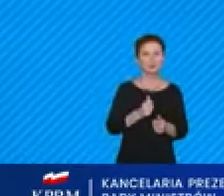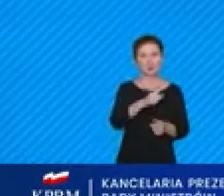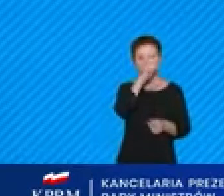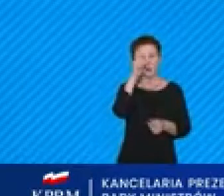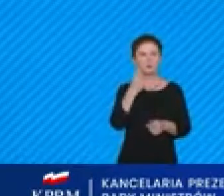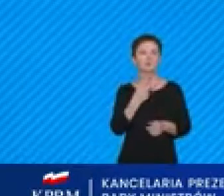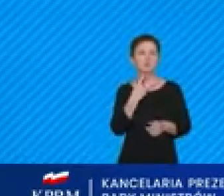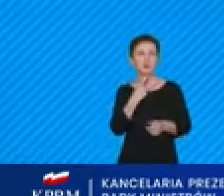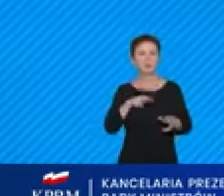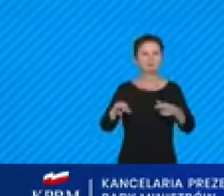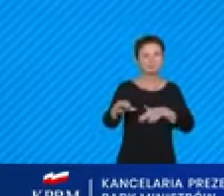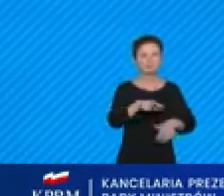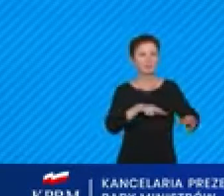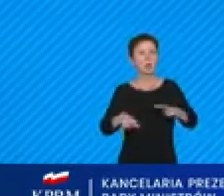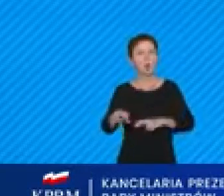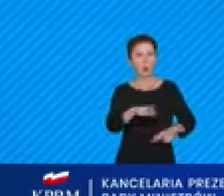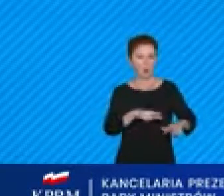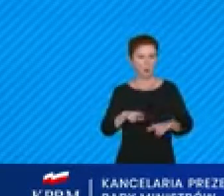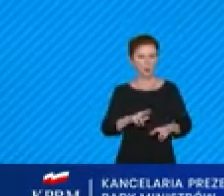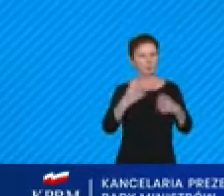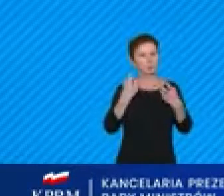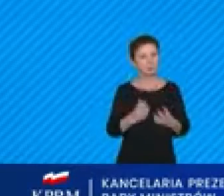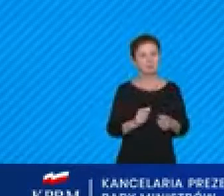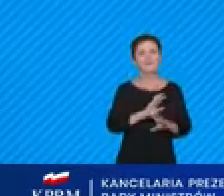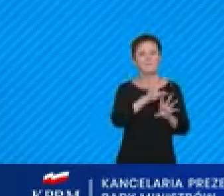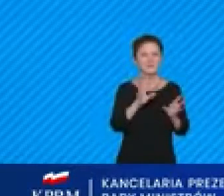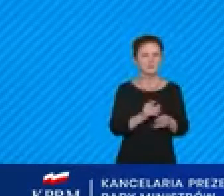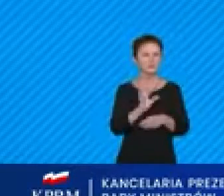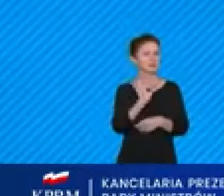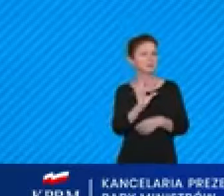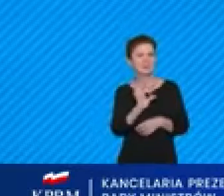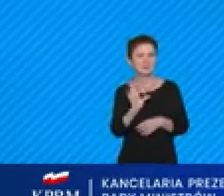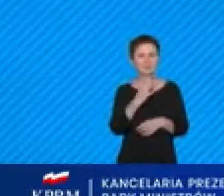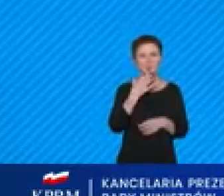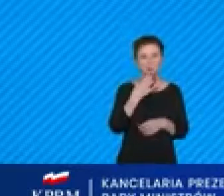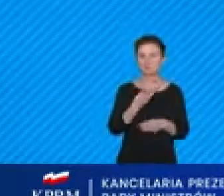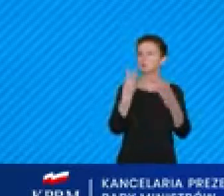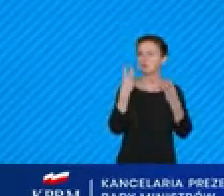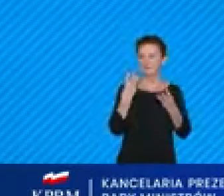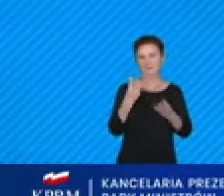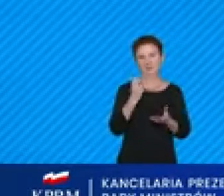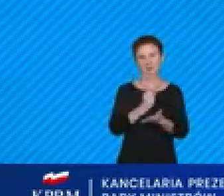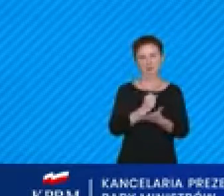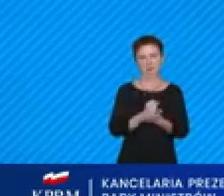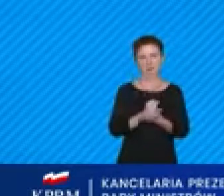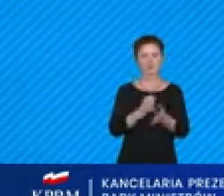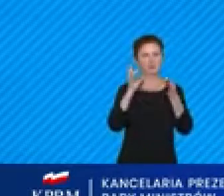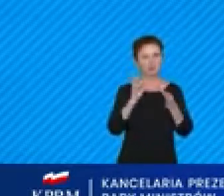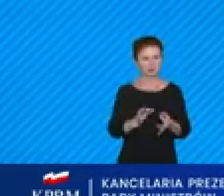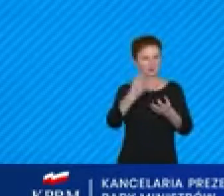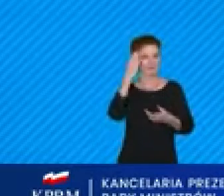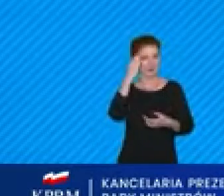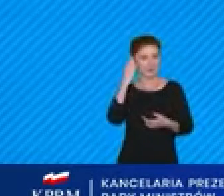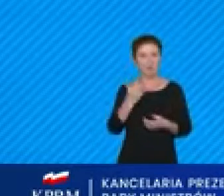zmniejszyć mobilność społeczną. To jest zdaniem wszystkich specjalistów dzisiaj już wiadomo, jedyny,